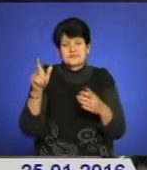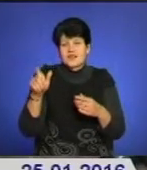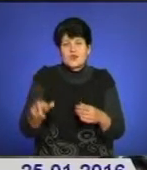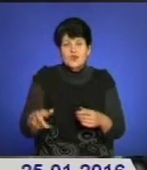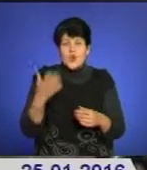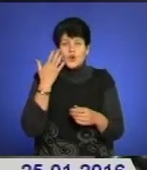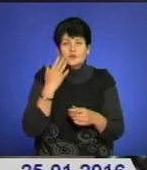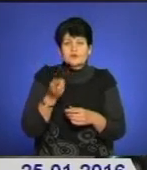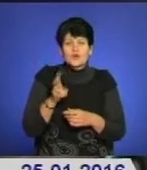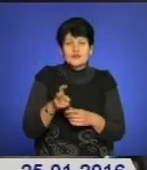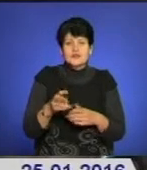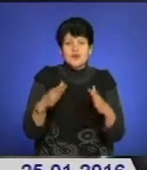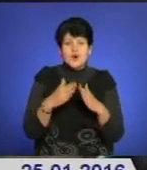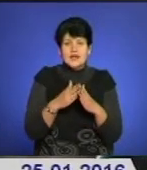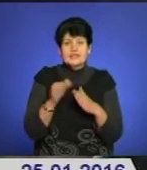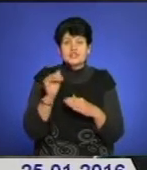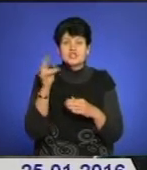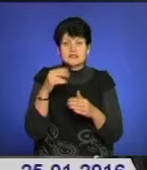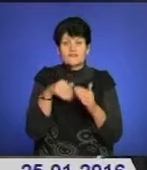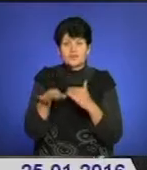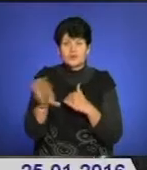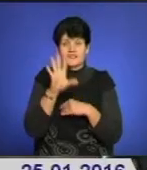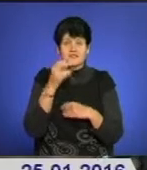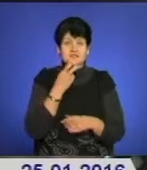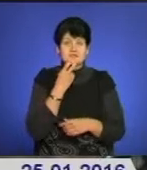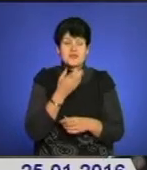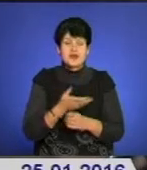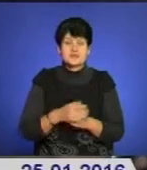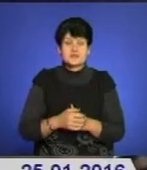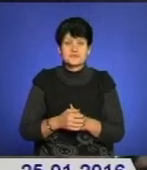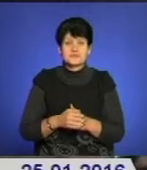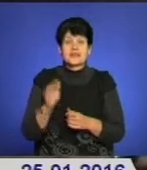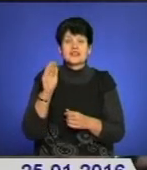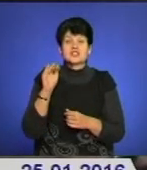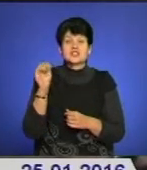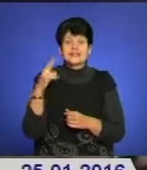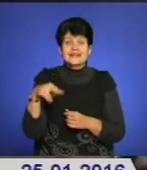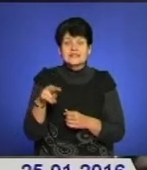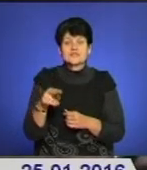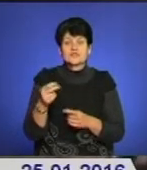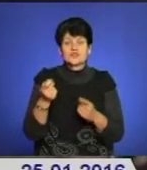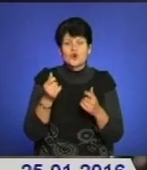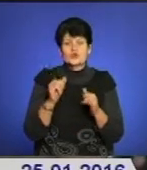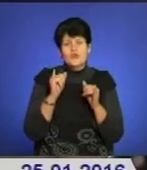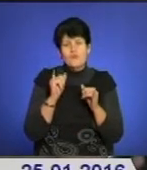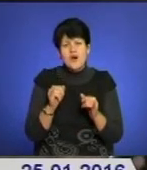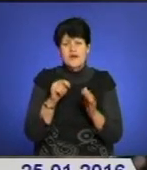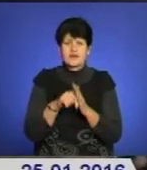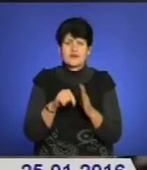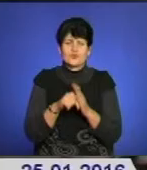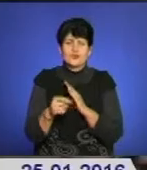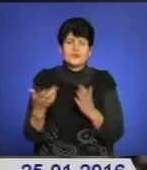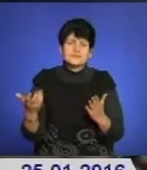ми заходили до хати і Жид виходив, то всі зразу сміялися. Жид, ну, він трошки негативна роль, тому